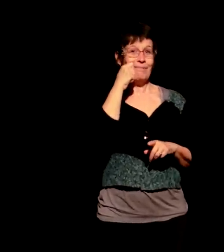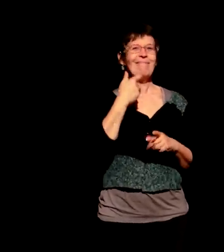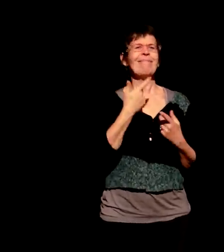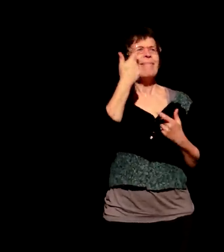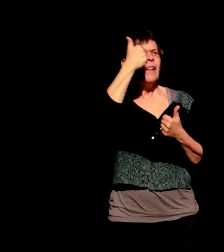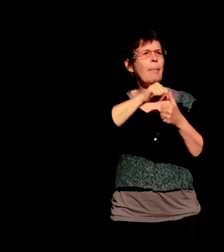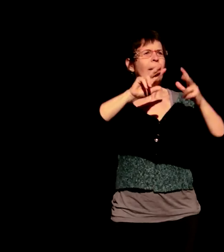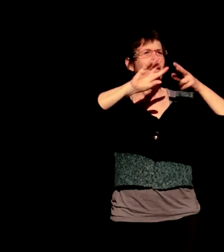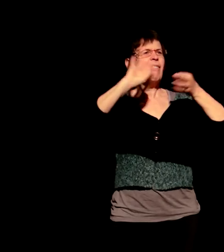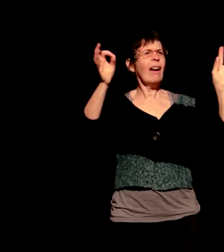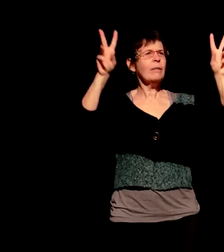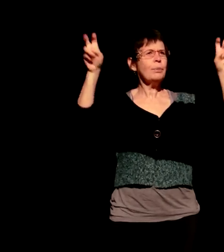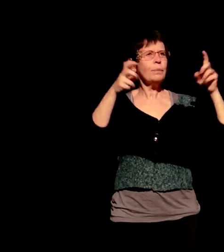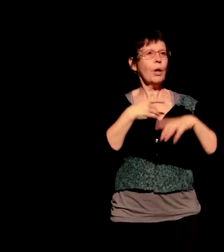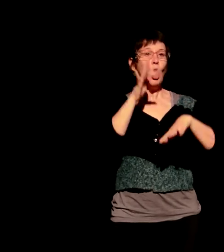Touche pas à mon pote ».